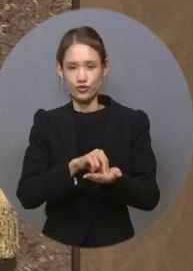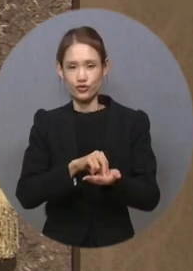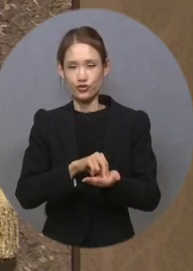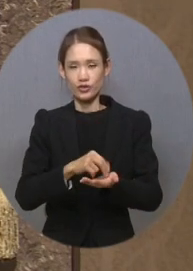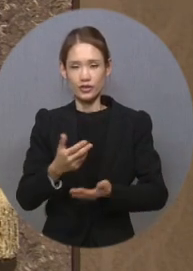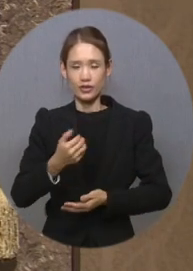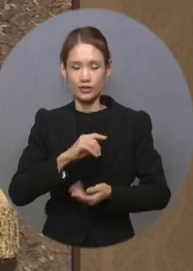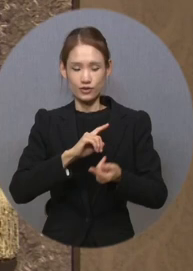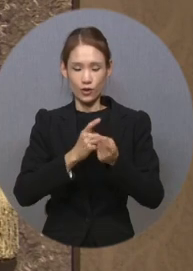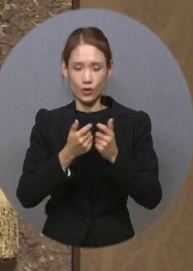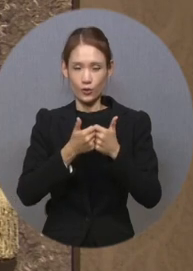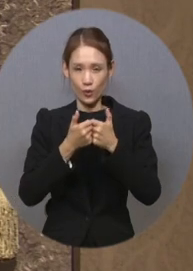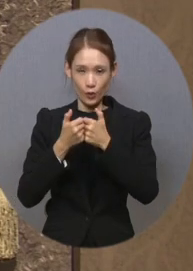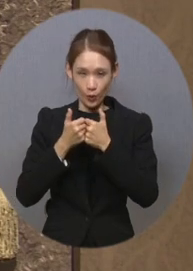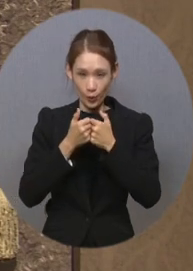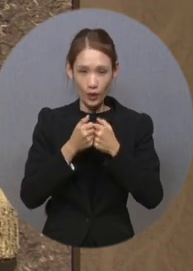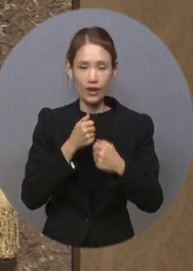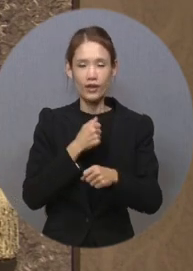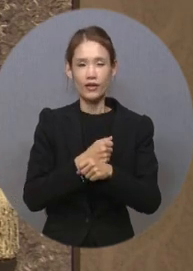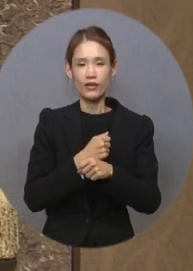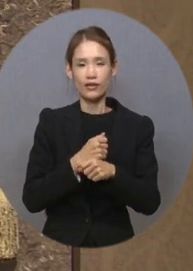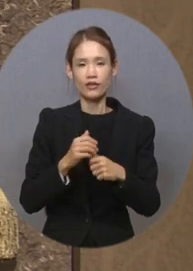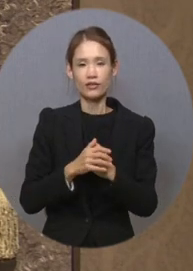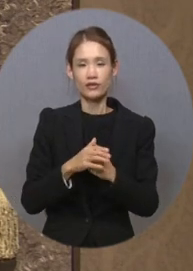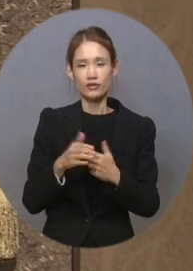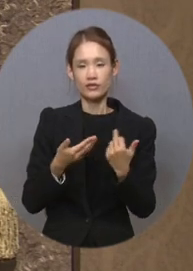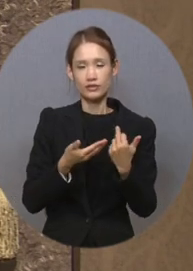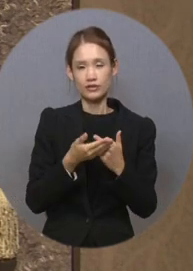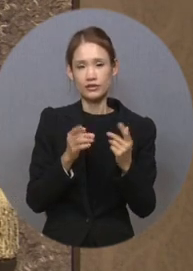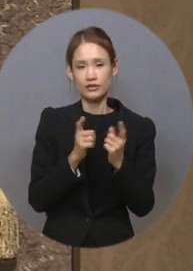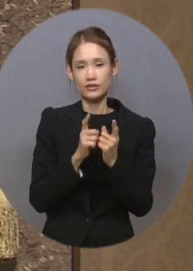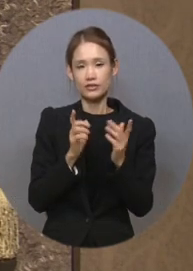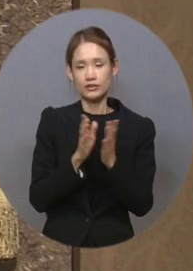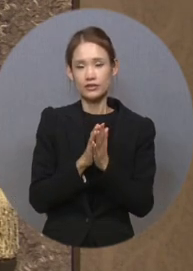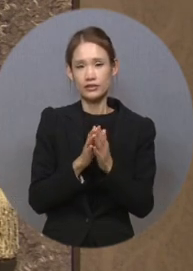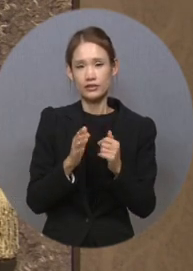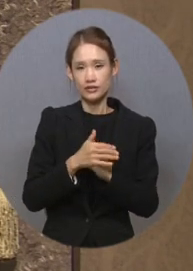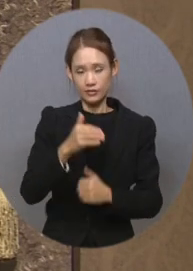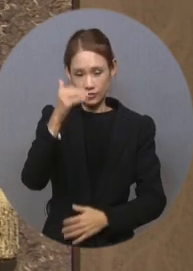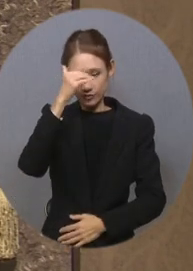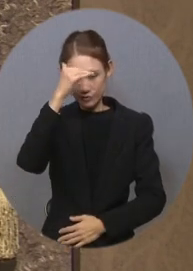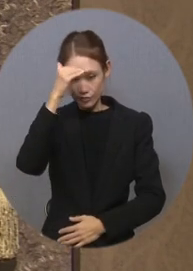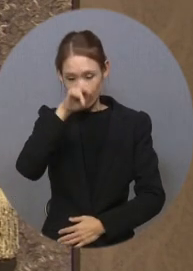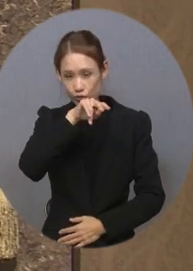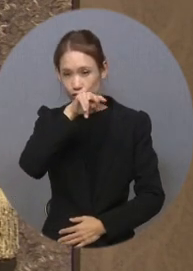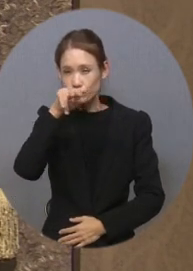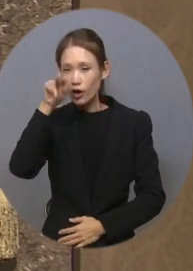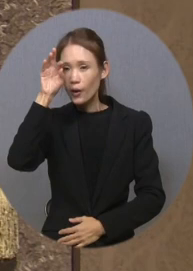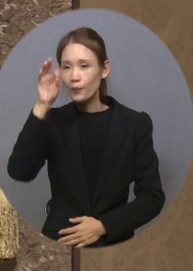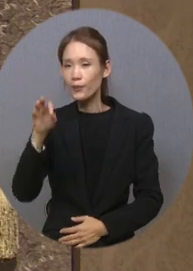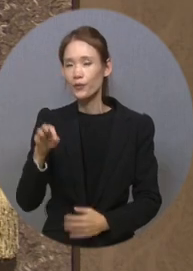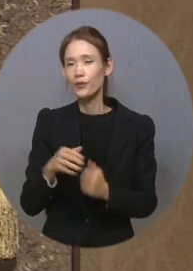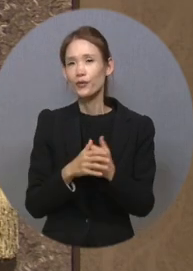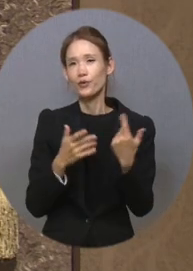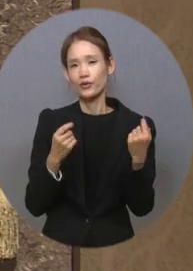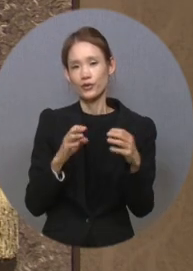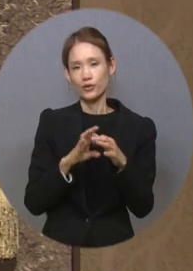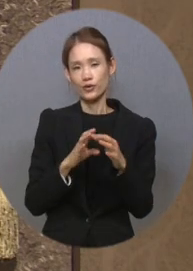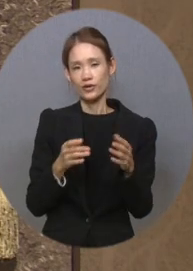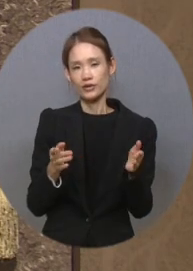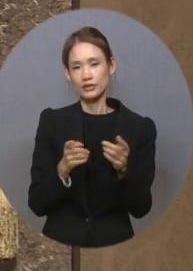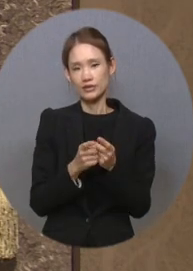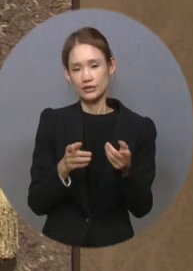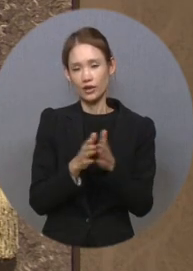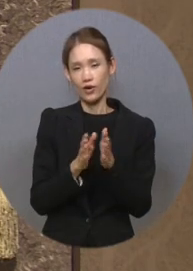이 주제를 가지고 서로 논의도 하고 또 우리 섬을 실제로 이렇게 한번 둘러보고 네. 이걸 통해서 참여를 하도록